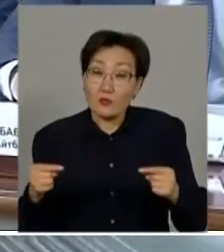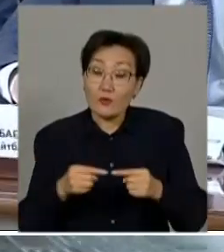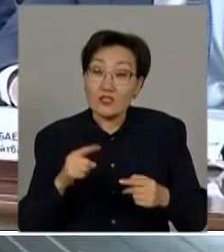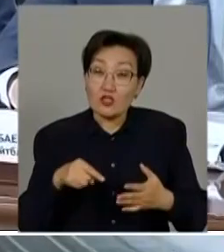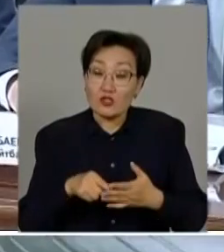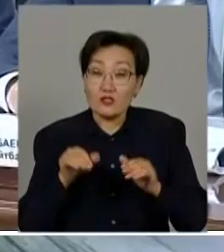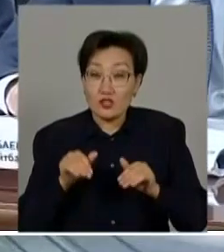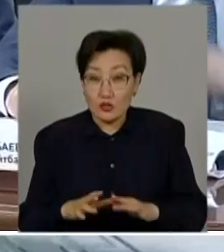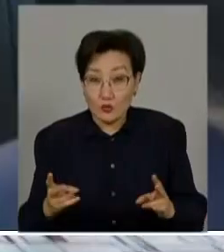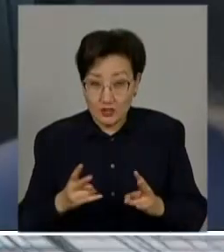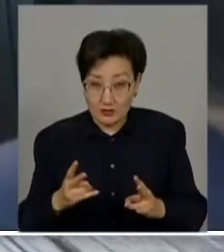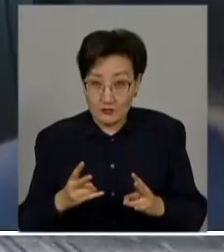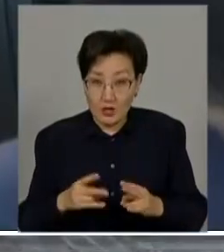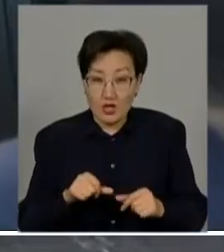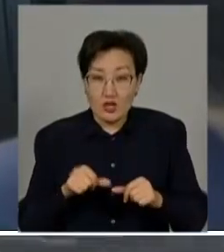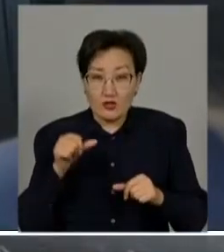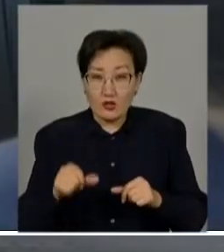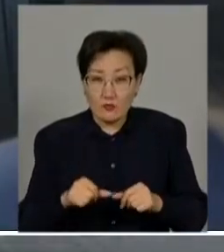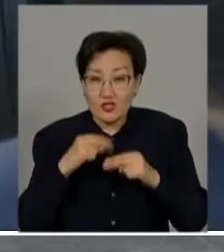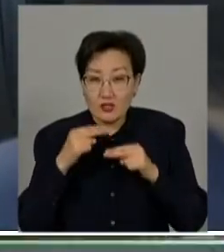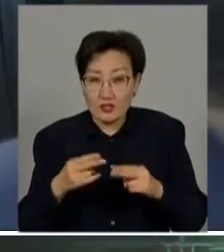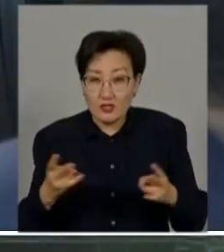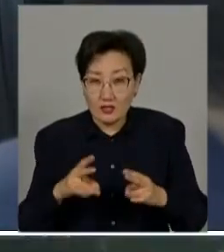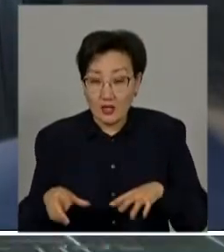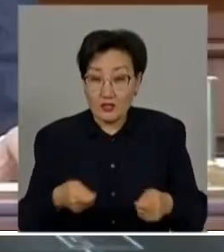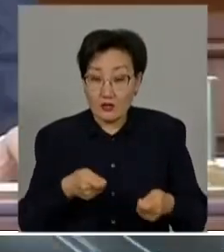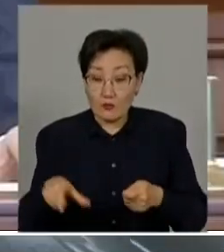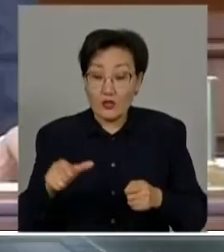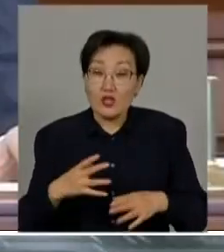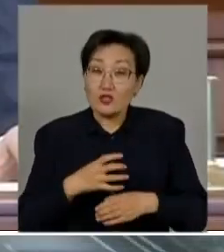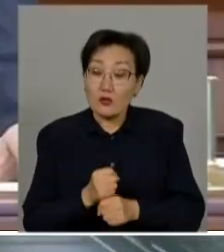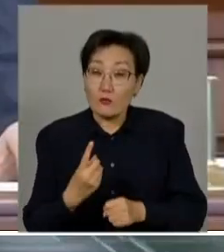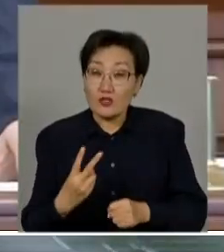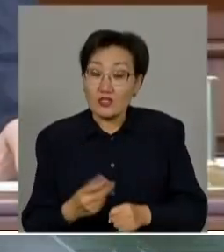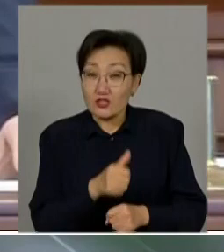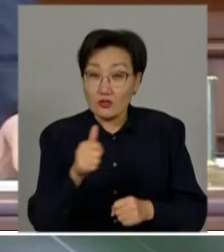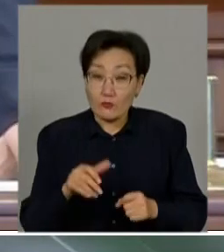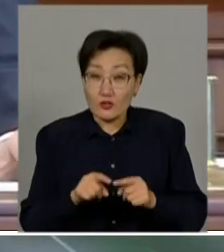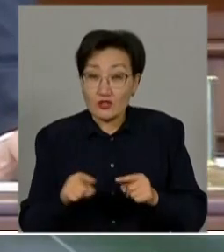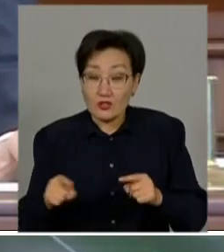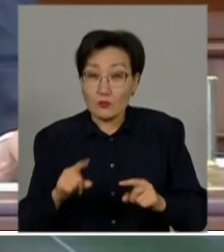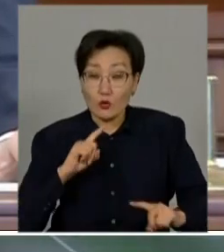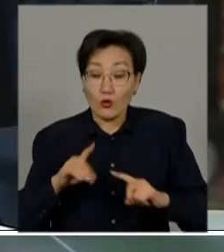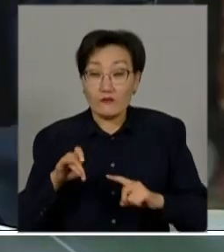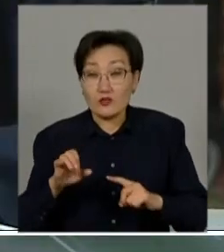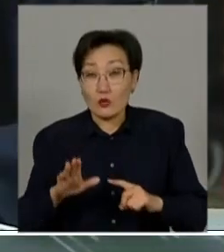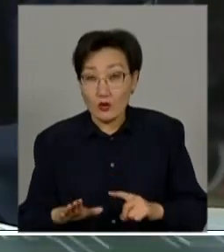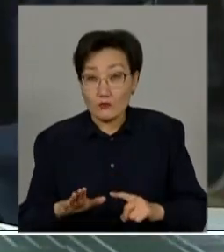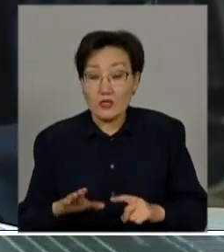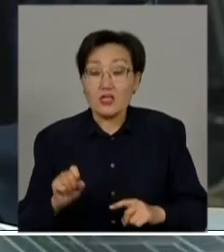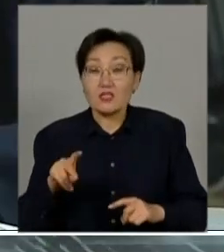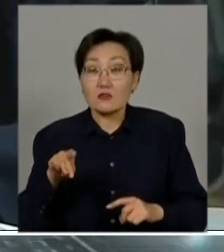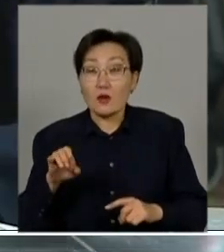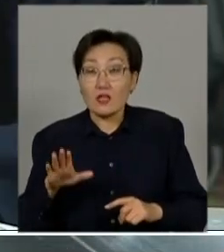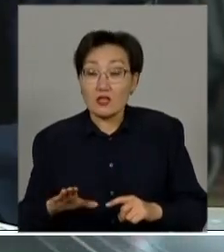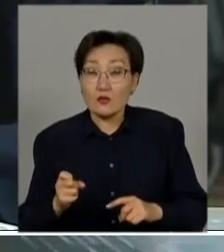проблеманы шешу керектігін баса айтты мемлекет басшысы. Қысқасы, 2 сағатқа созылған жиында Қасым-Жомарт Тоқаев Әлихан